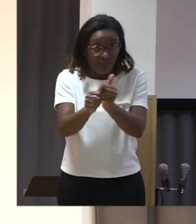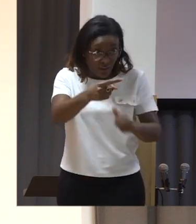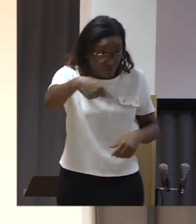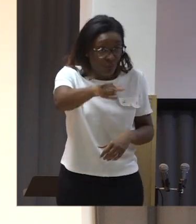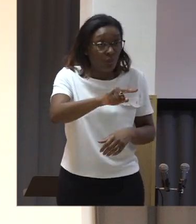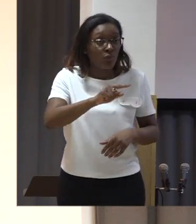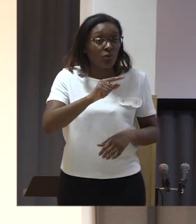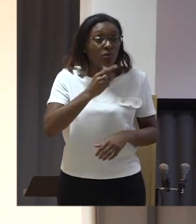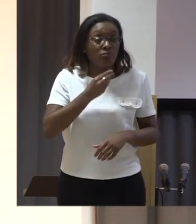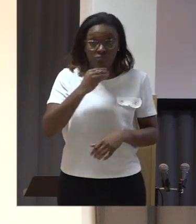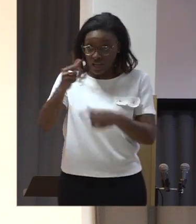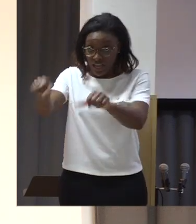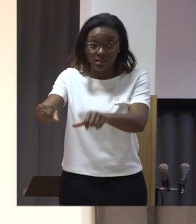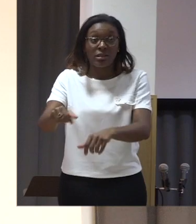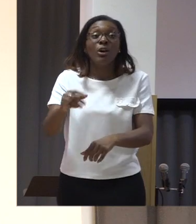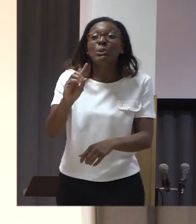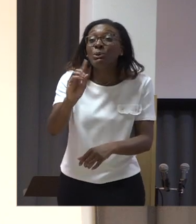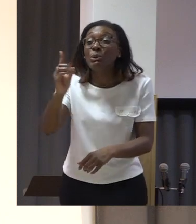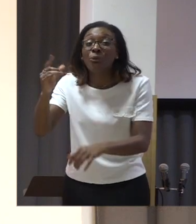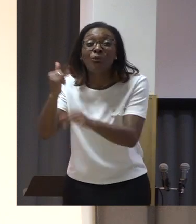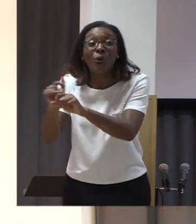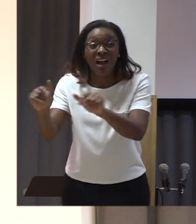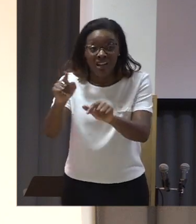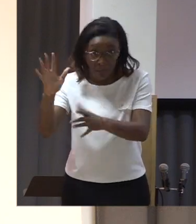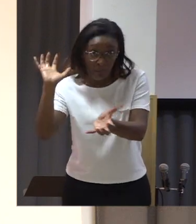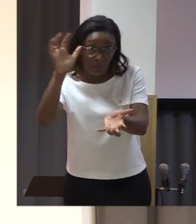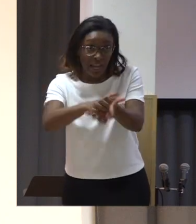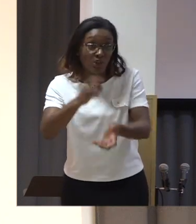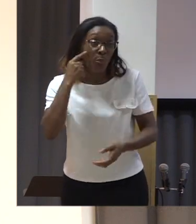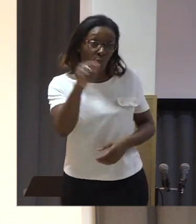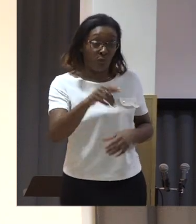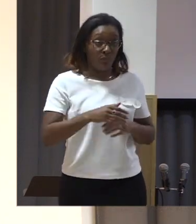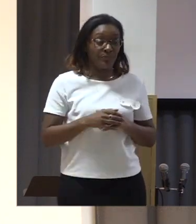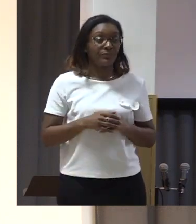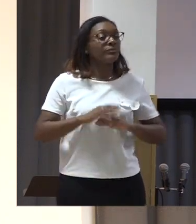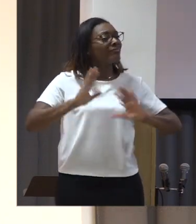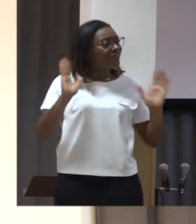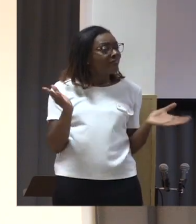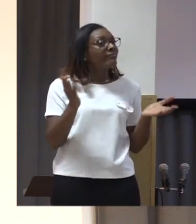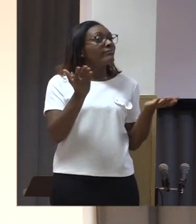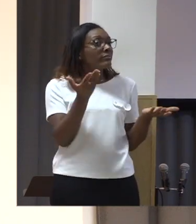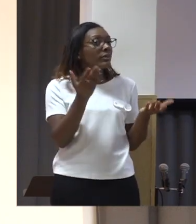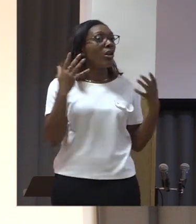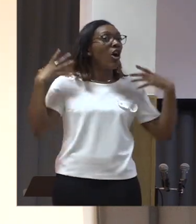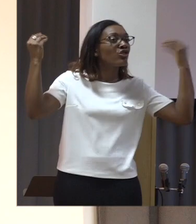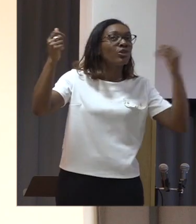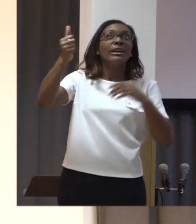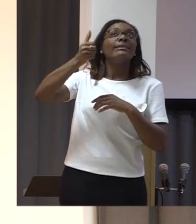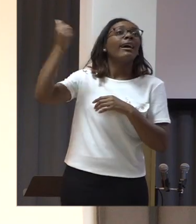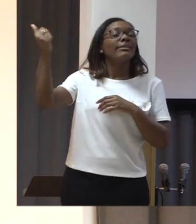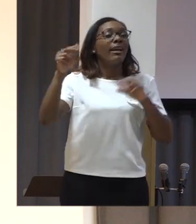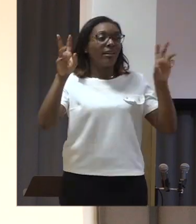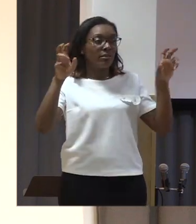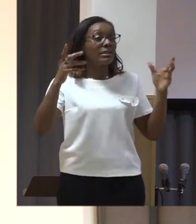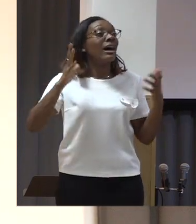leur Dieu sera un piège pour vous. Il faut noter qu'au moment où l'ange de l'Éternel annonce ses paroles, nous sommes à